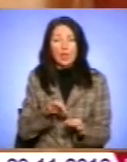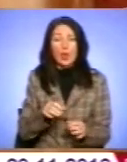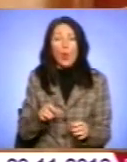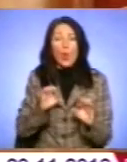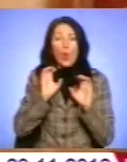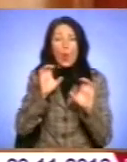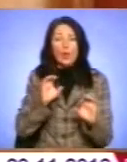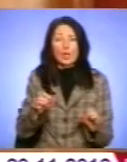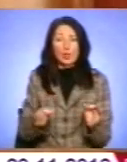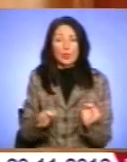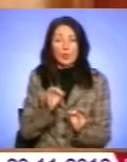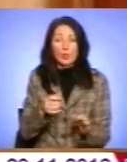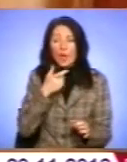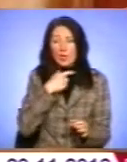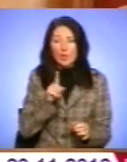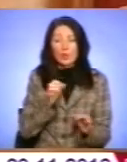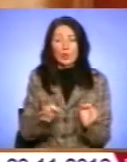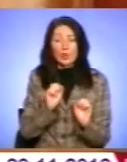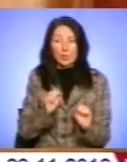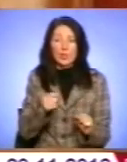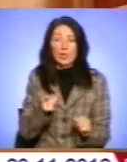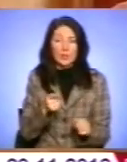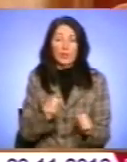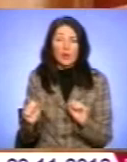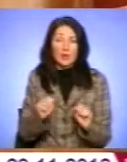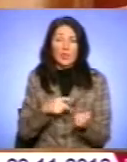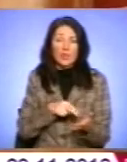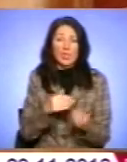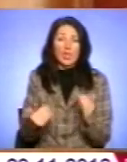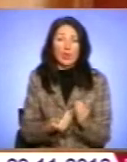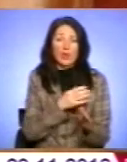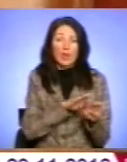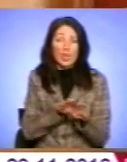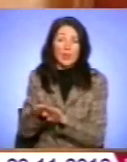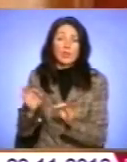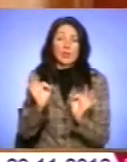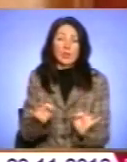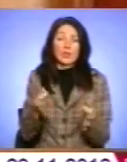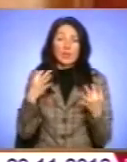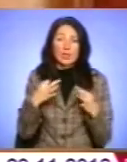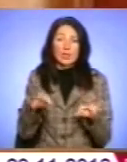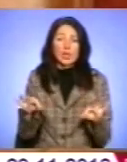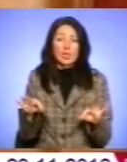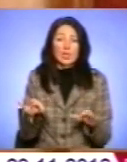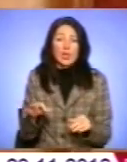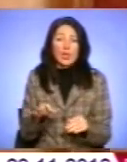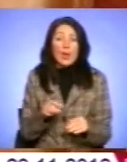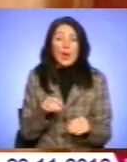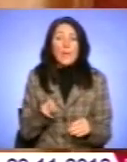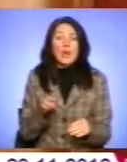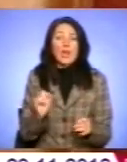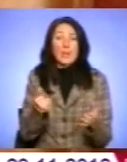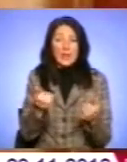щоб судді могли ним керуватися, вийти на новий рівень справедливості, незалежності, неупередженості при